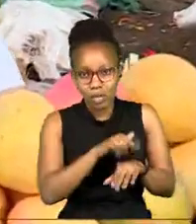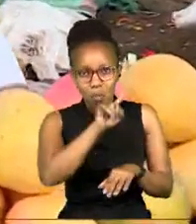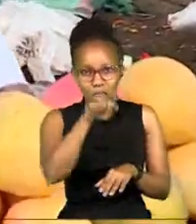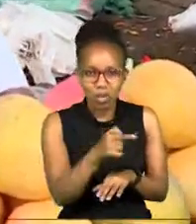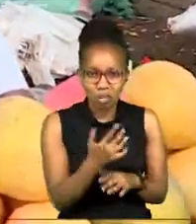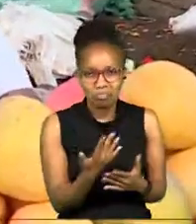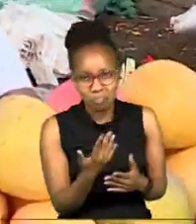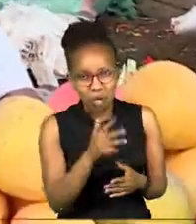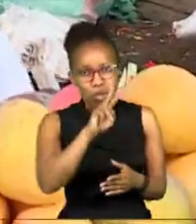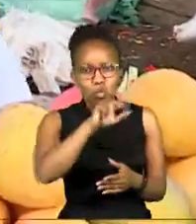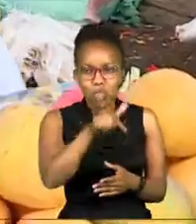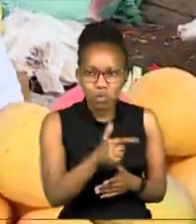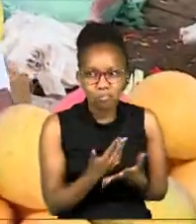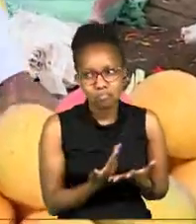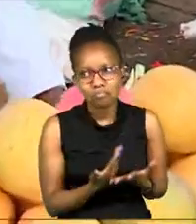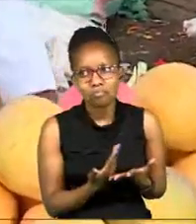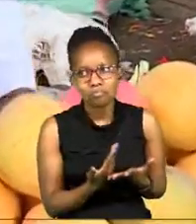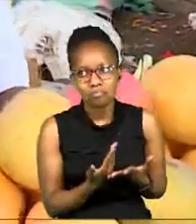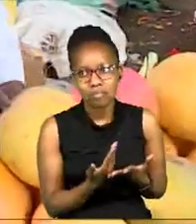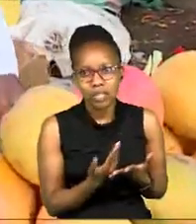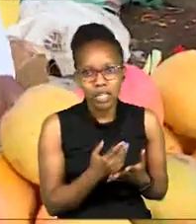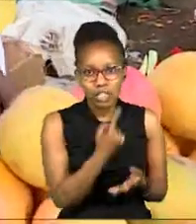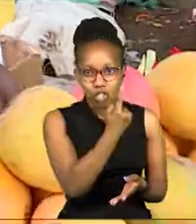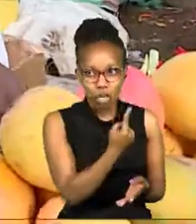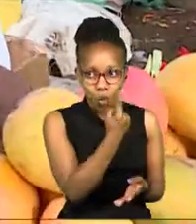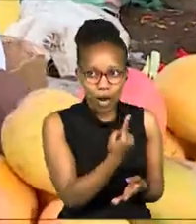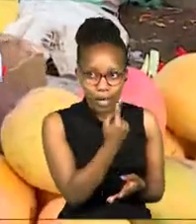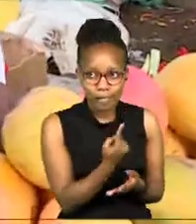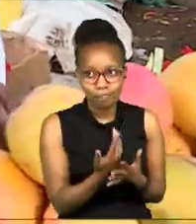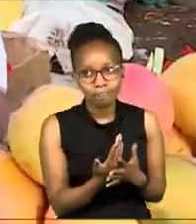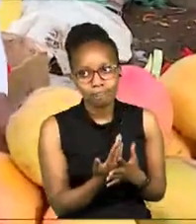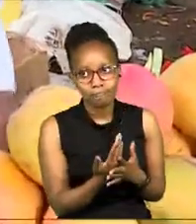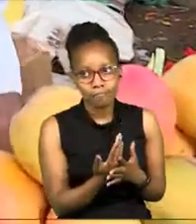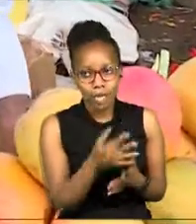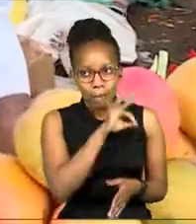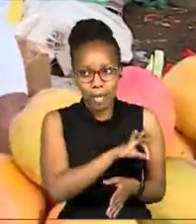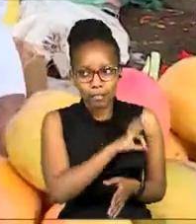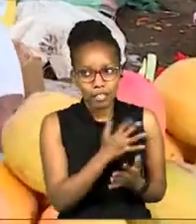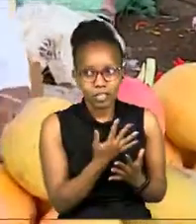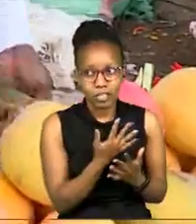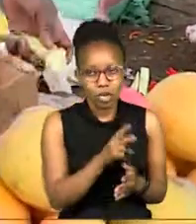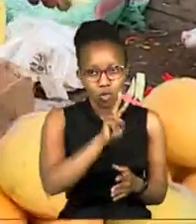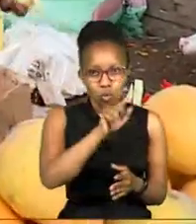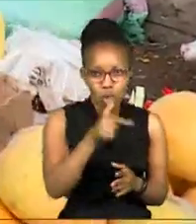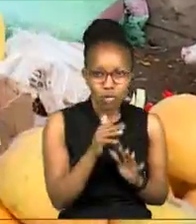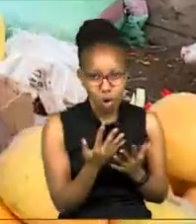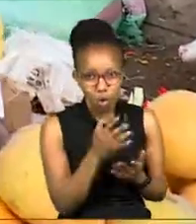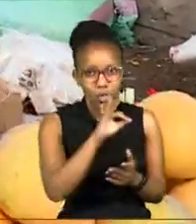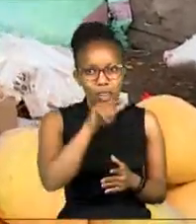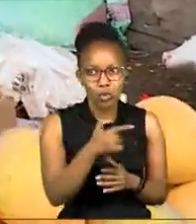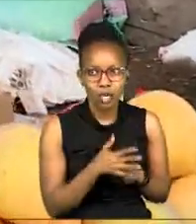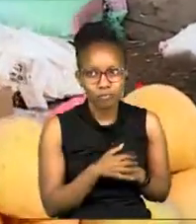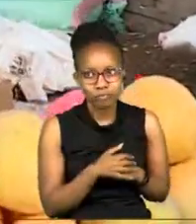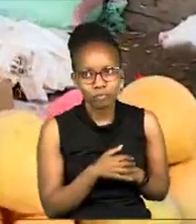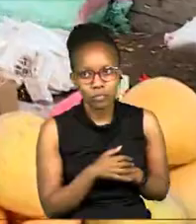zingine 2,000. Yeah. Wakati kama January hivi unatengeneza kila siku kama 2,000 ama 3,000. Yeah. Hivyo